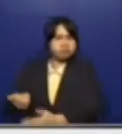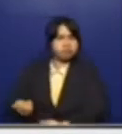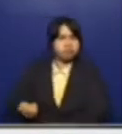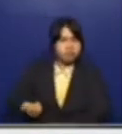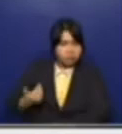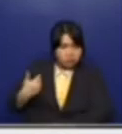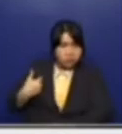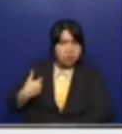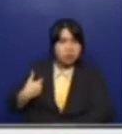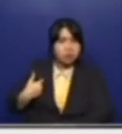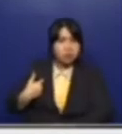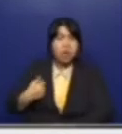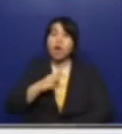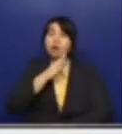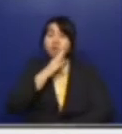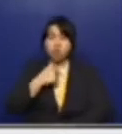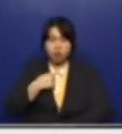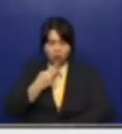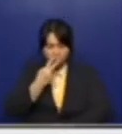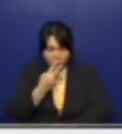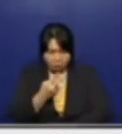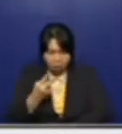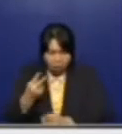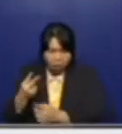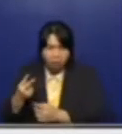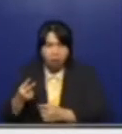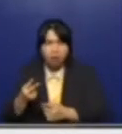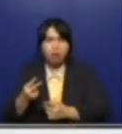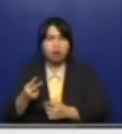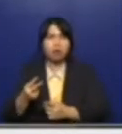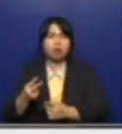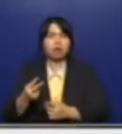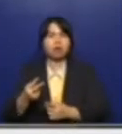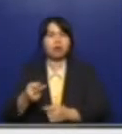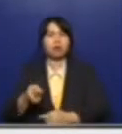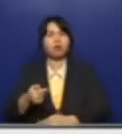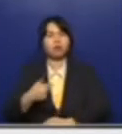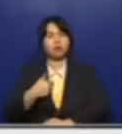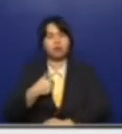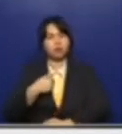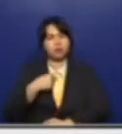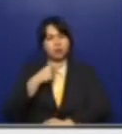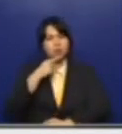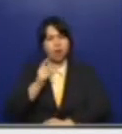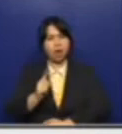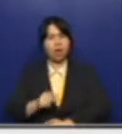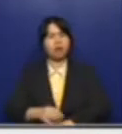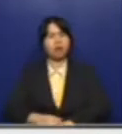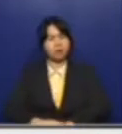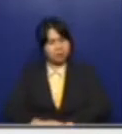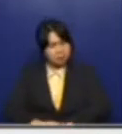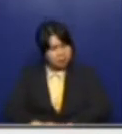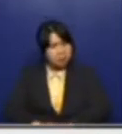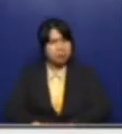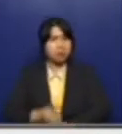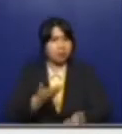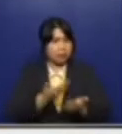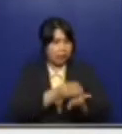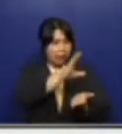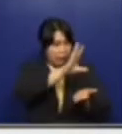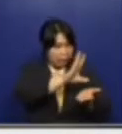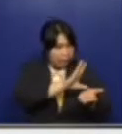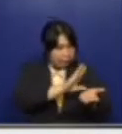ถ้าเรามีประสบการณ์ในลักษณะนี้ผมบอกเลยว่าแสดงว่าเก็บเงินส่งสว